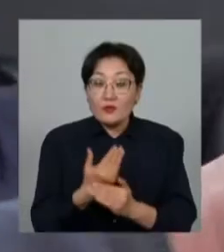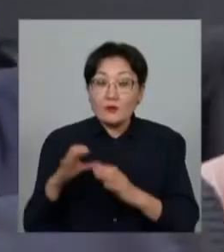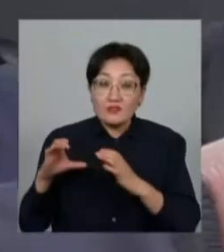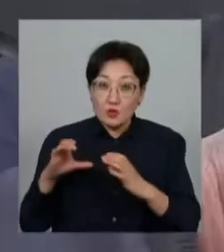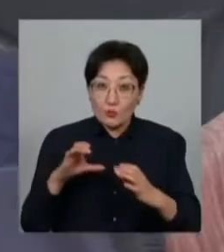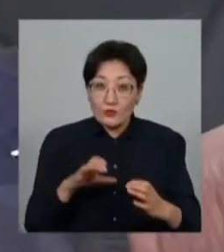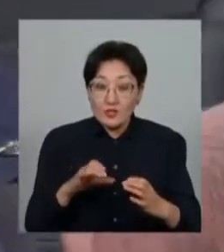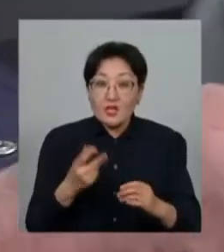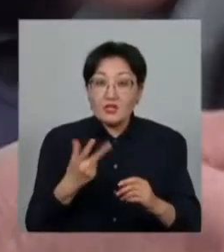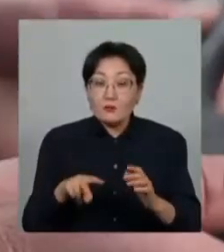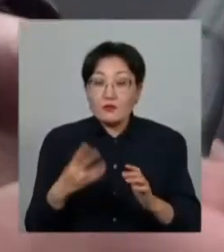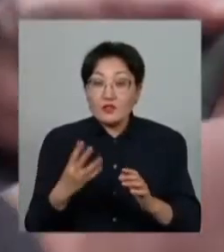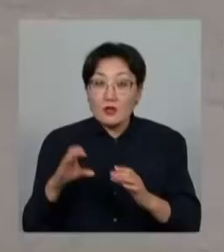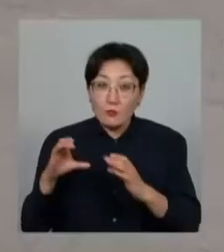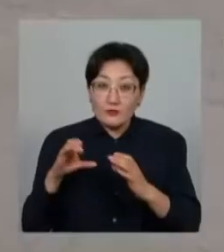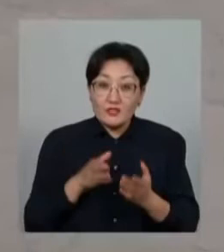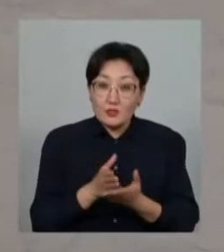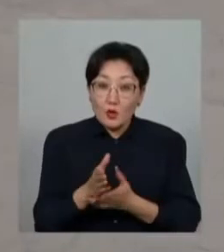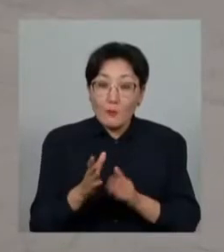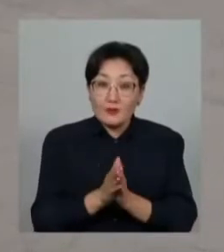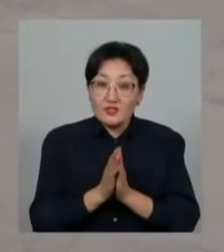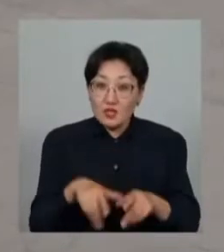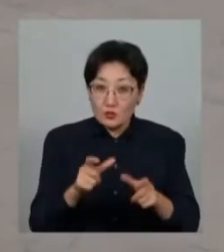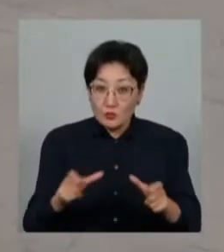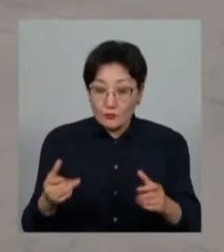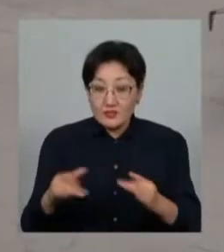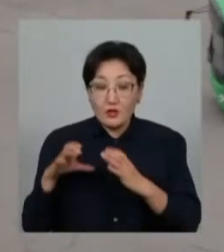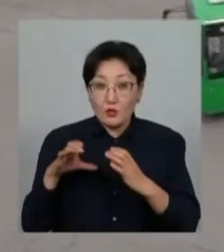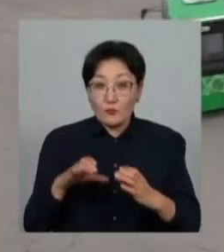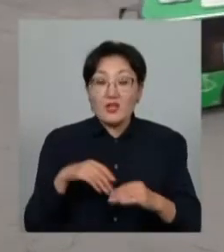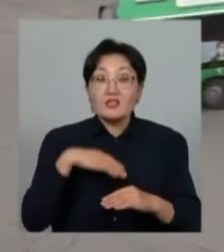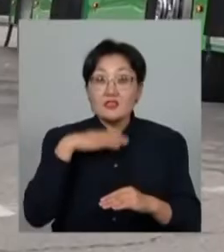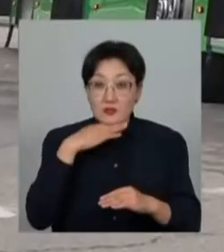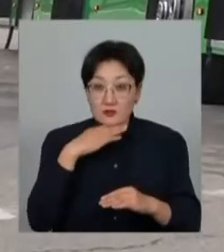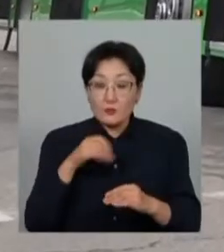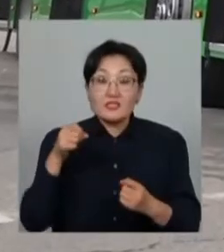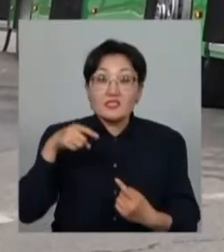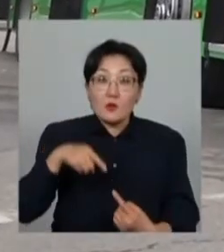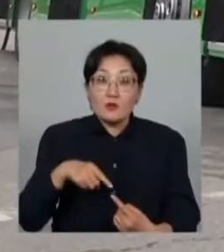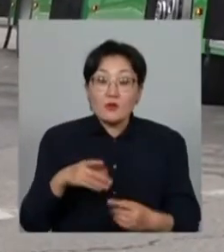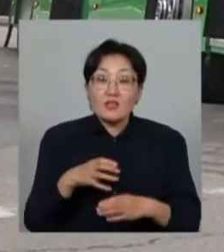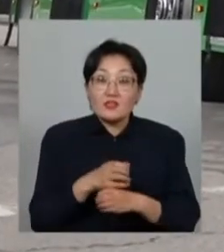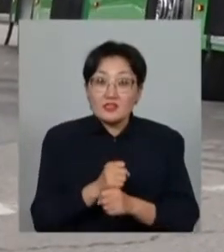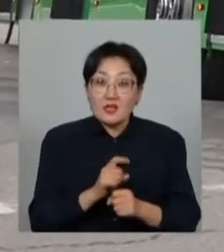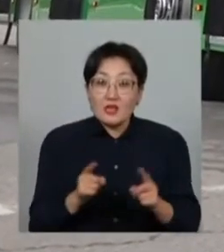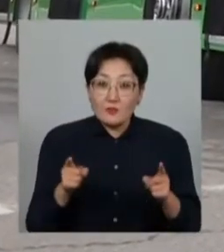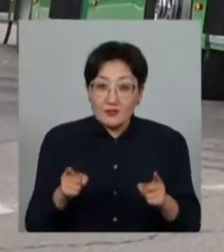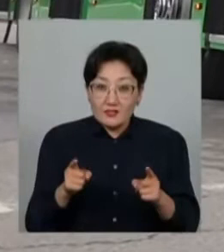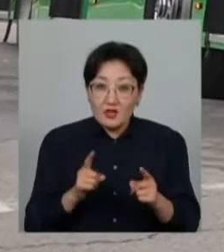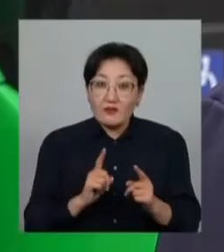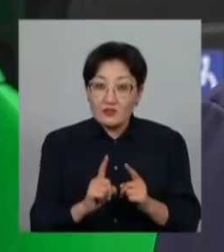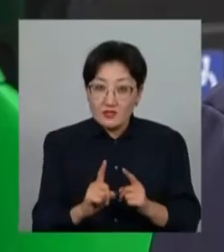общественный транспорт на 34-м маршруте просили горожане. Теперь автобусов достаточно. Соответственно, сократится интервал